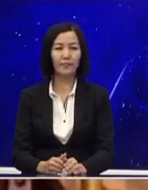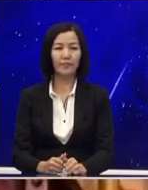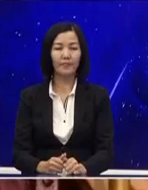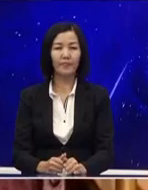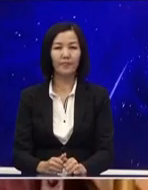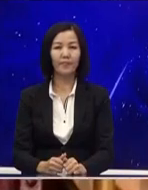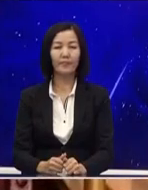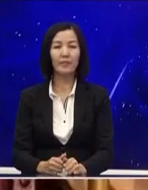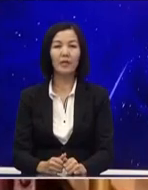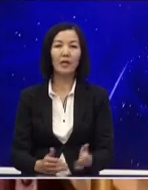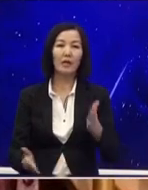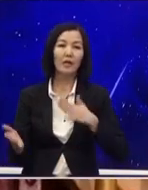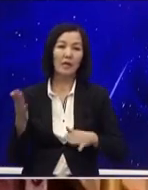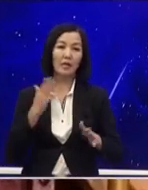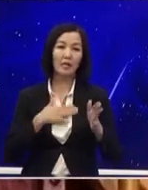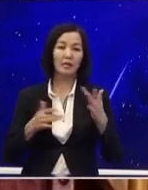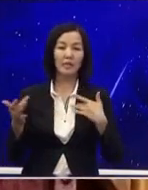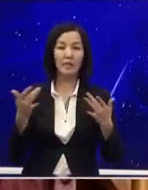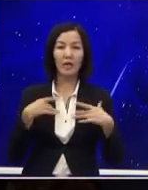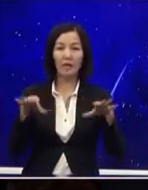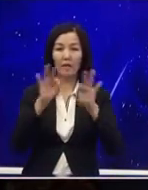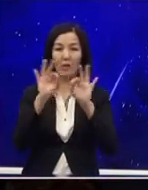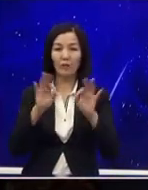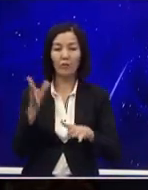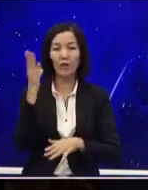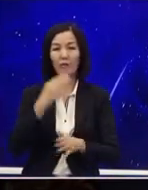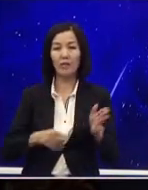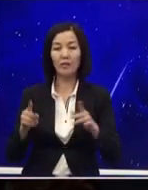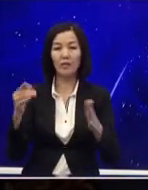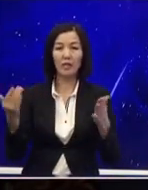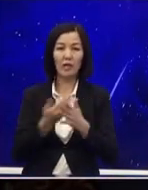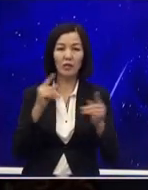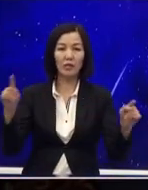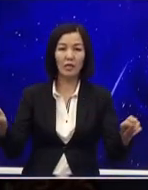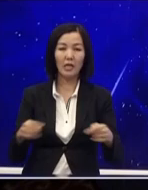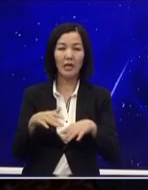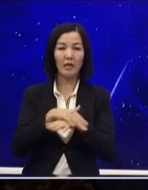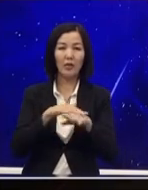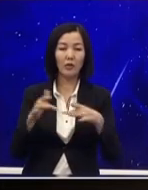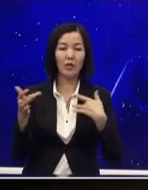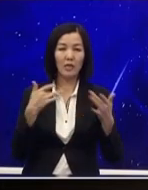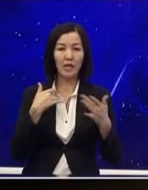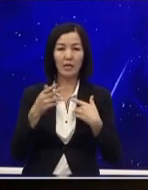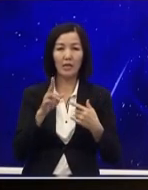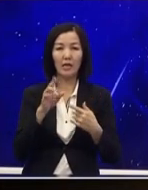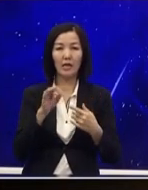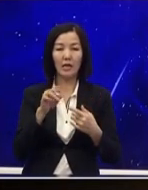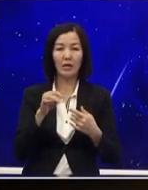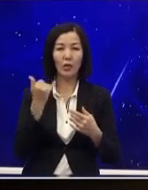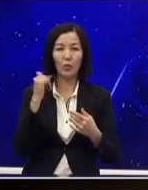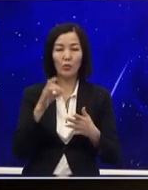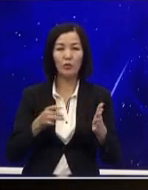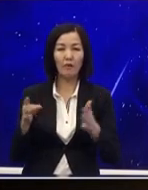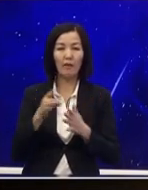К радости любителей театрального искусства в Алматинской области начали возрождаться народные театры. Один из них – Карадала из Уйгурского